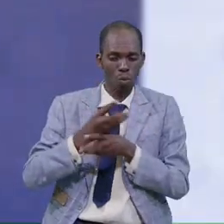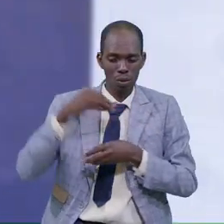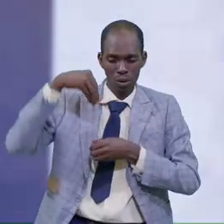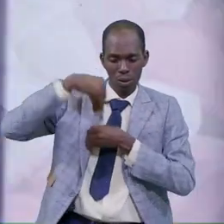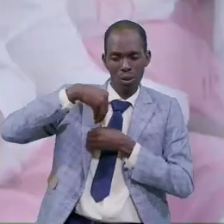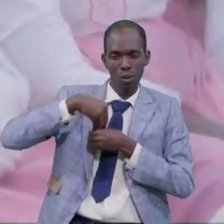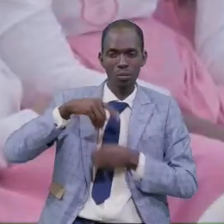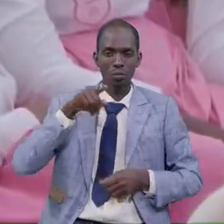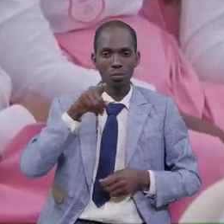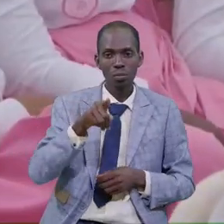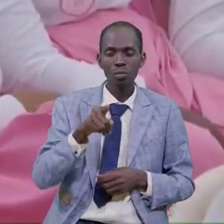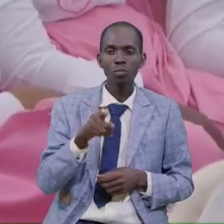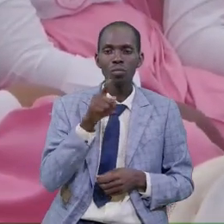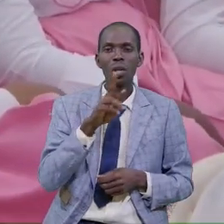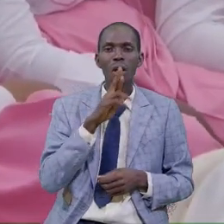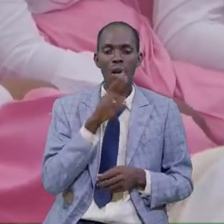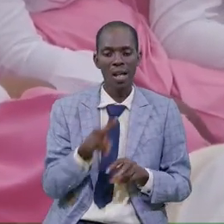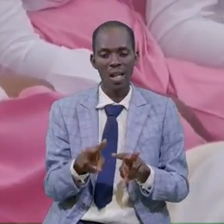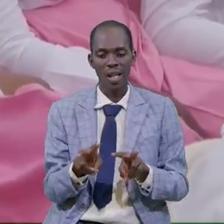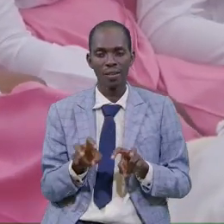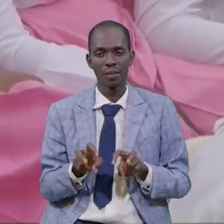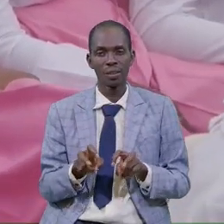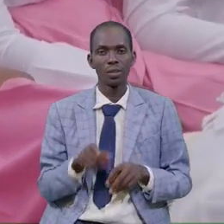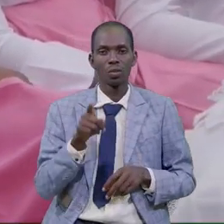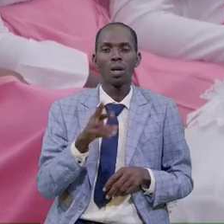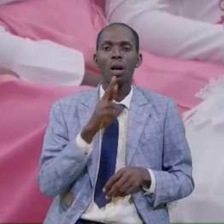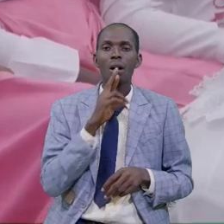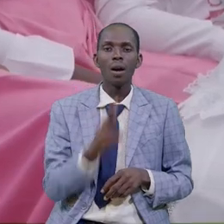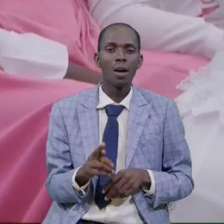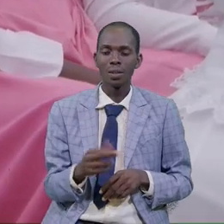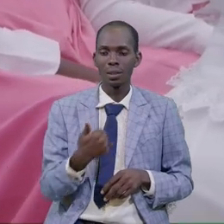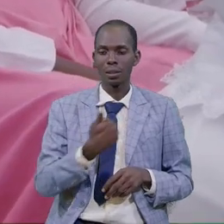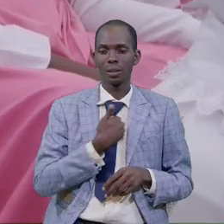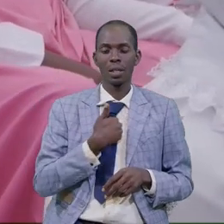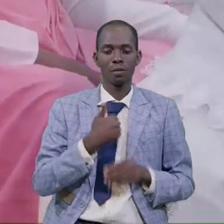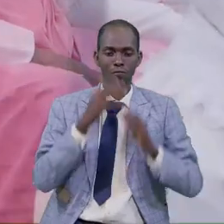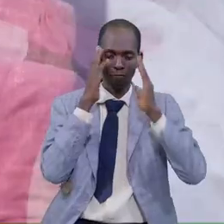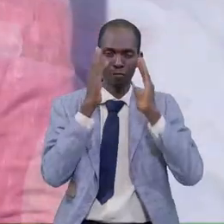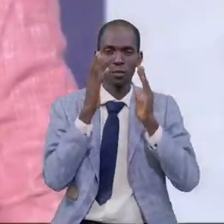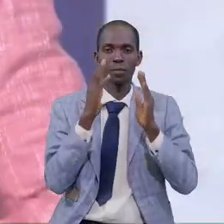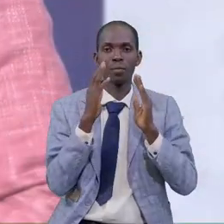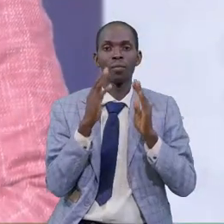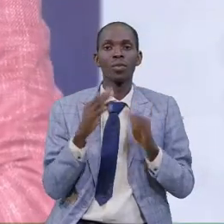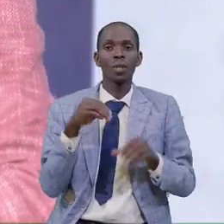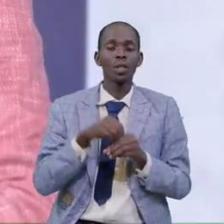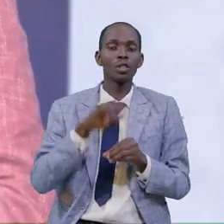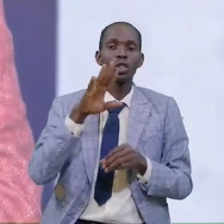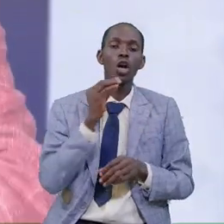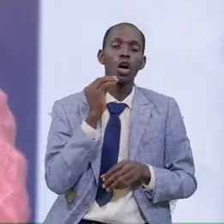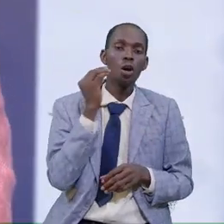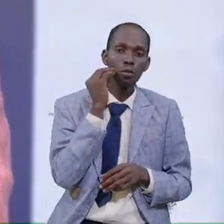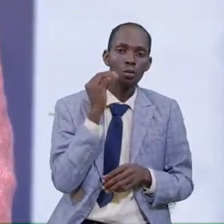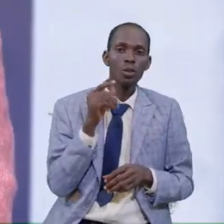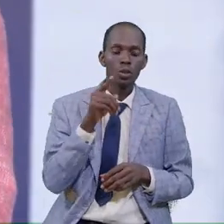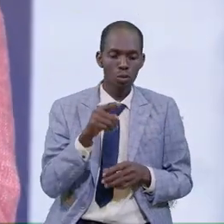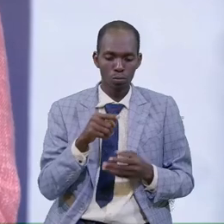égoïste, tu es égocentrique. Même dans le foyer, tu